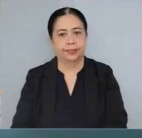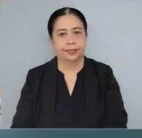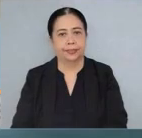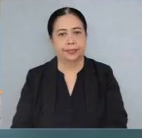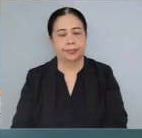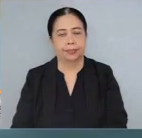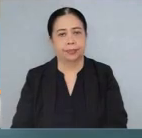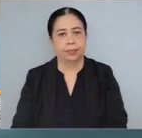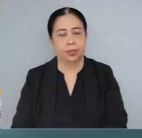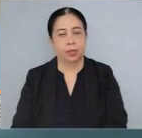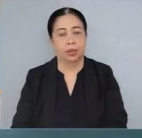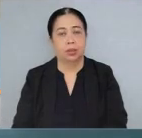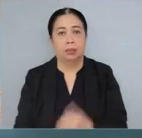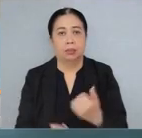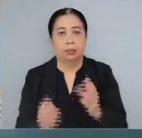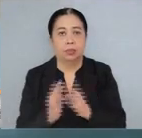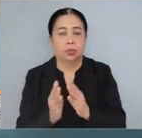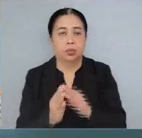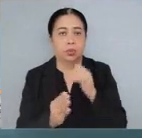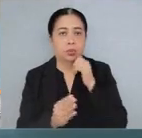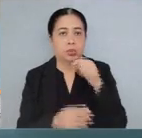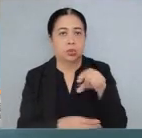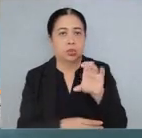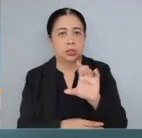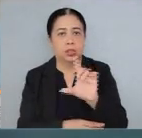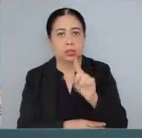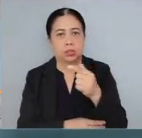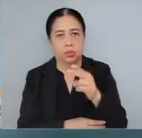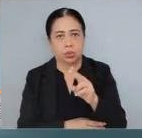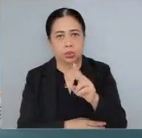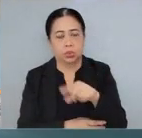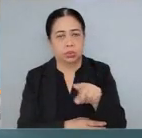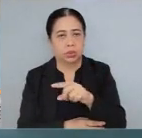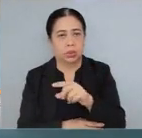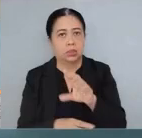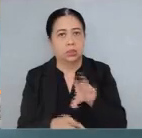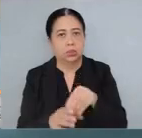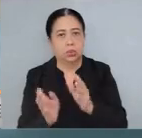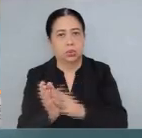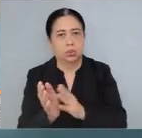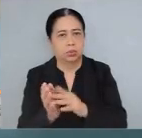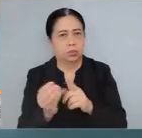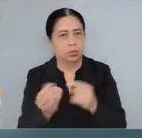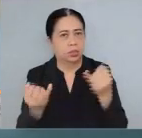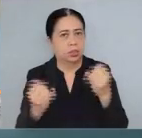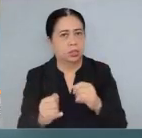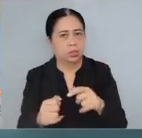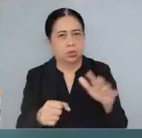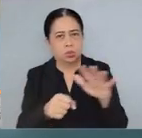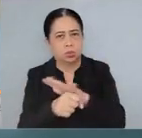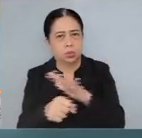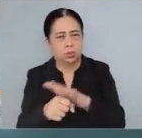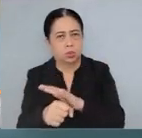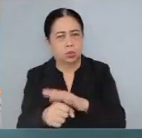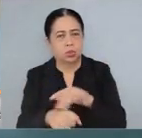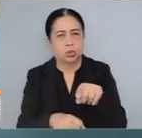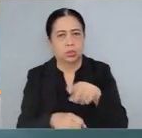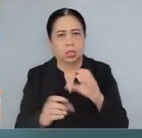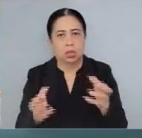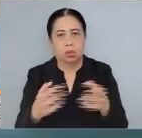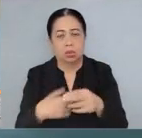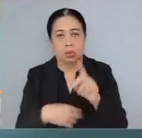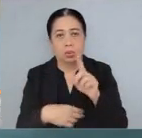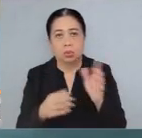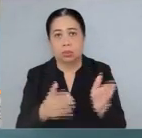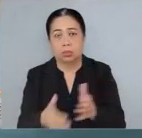Julius Cheryl, magpupulong bukas ang QCLGU sa mga paaralan kaugnay sa issue ng siksikan sa mga classroom. Isa sa mga plano